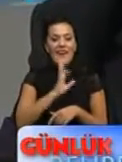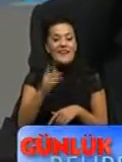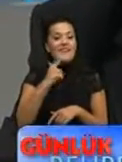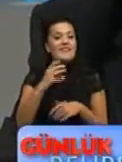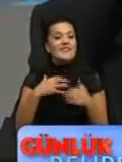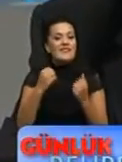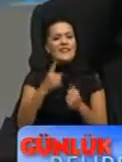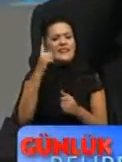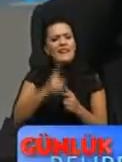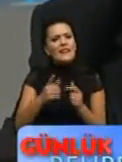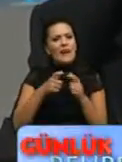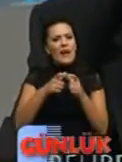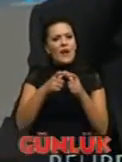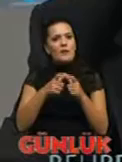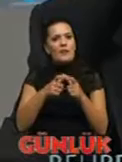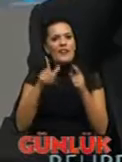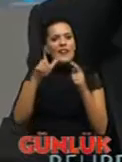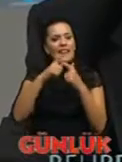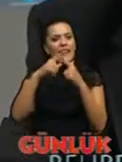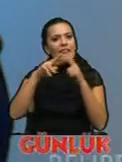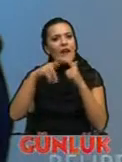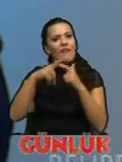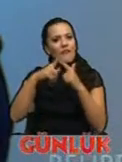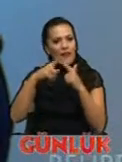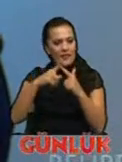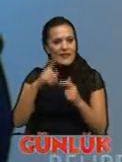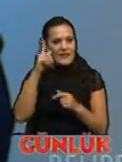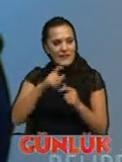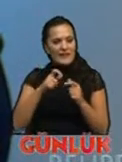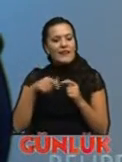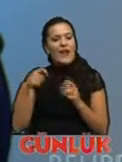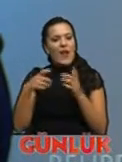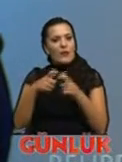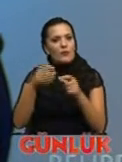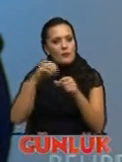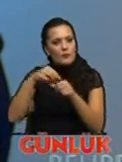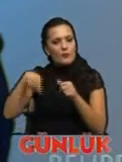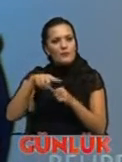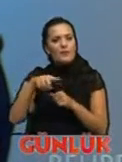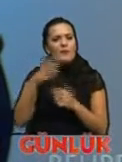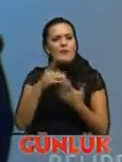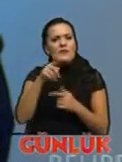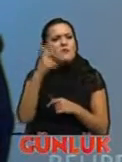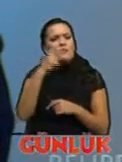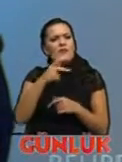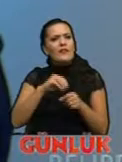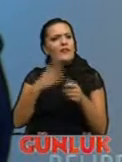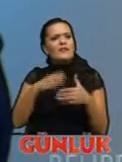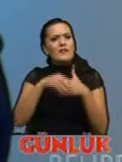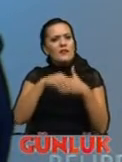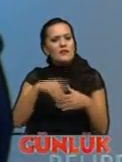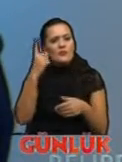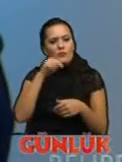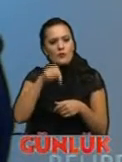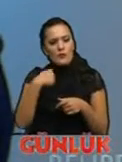Ağzınıza sağlık. Sağ olun. İlk albüm Letafet değil mi? İlk albüm Letafet. İlk albüm evet. Letafet. Peki siz müzikle nasıl tanıştınız?